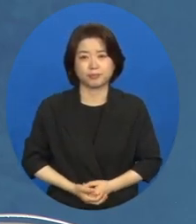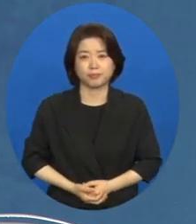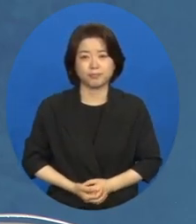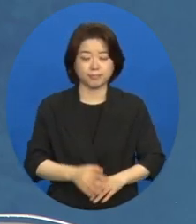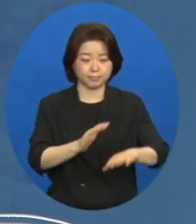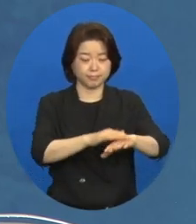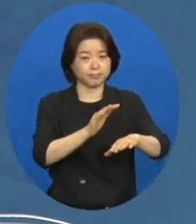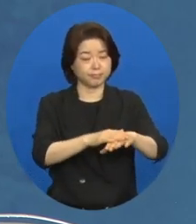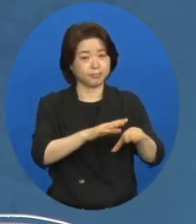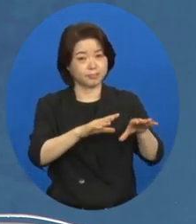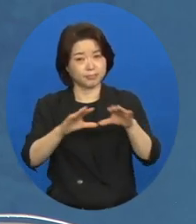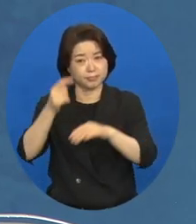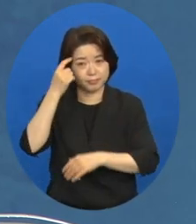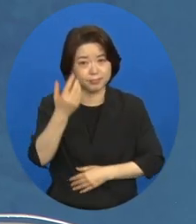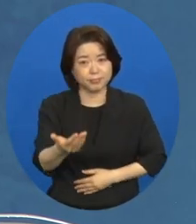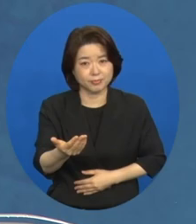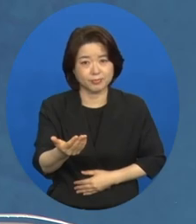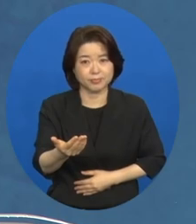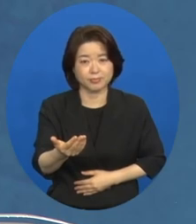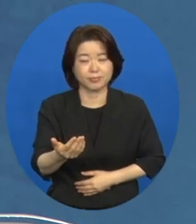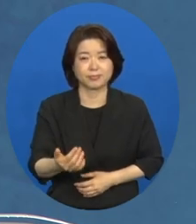손이 부드러웠겠습니까?